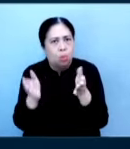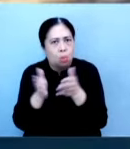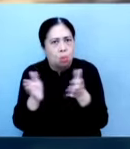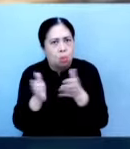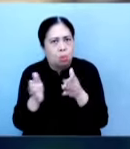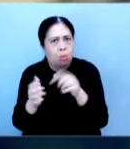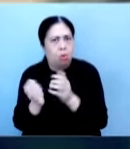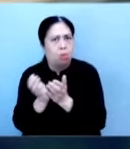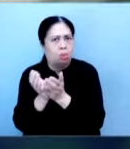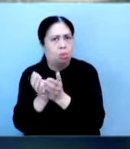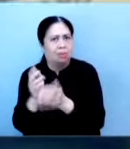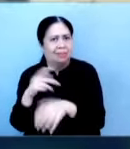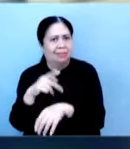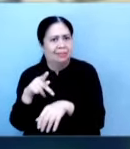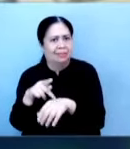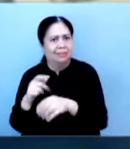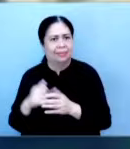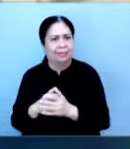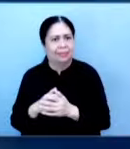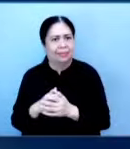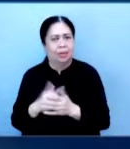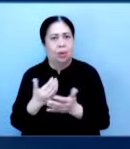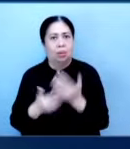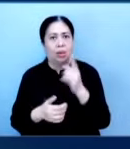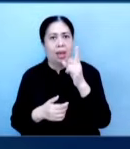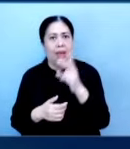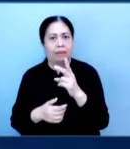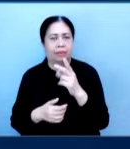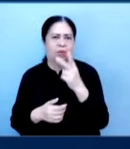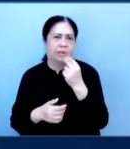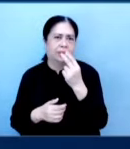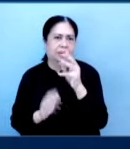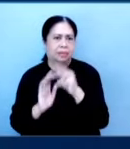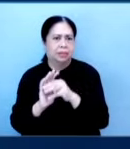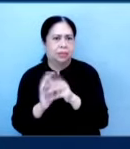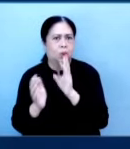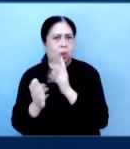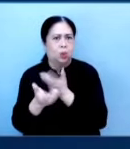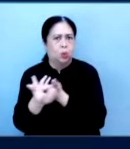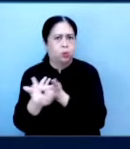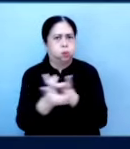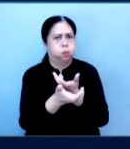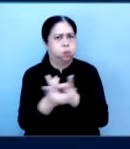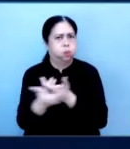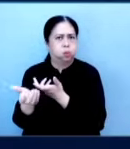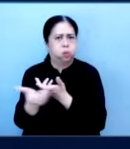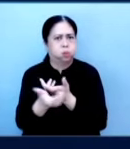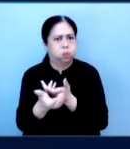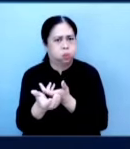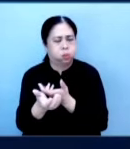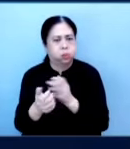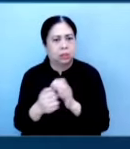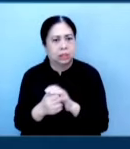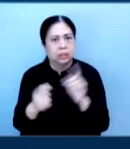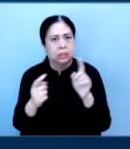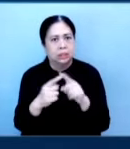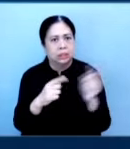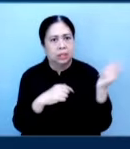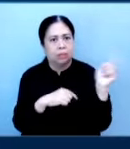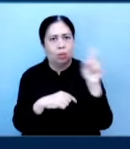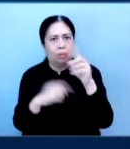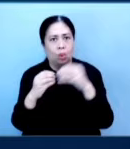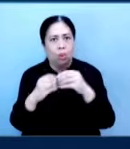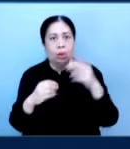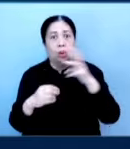may 4 tumagal ng kalahating oras ang habulan at pang wawater Canon ng barko na yan hanggang sa may dumating na isa pa kaya